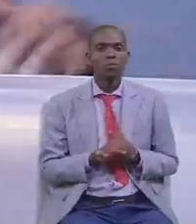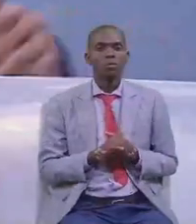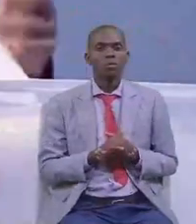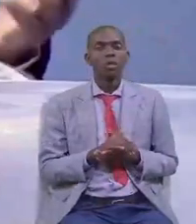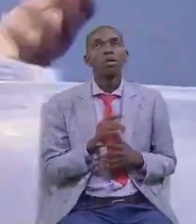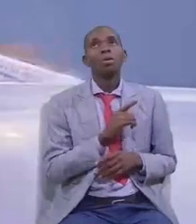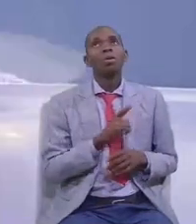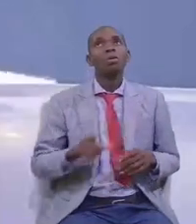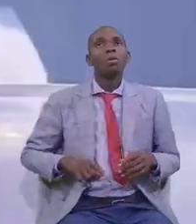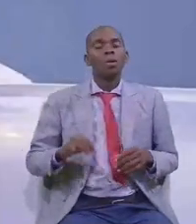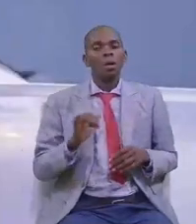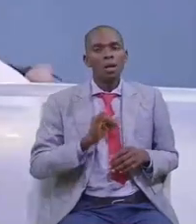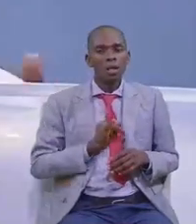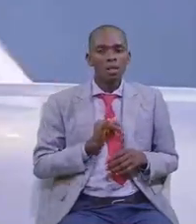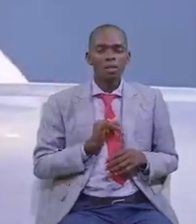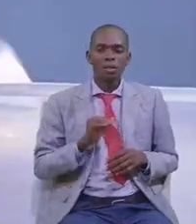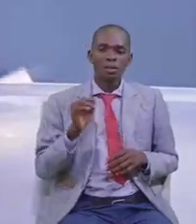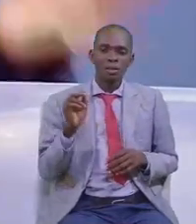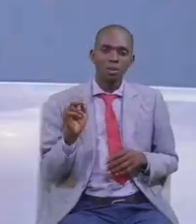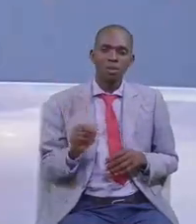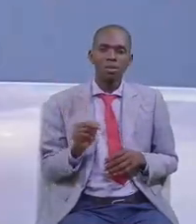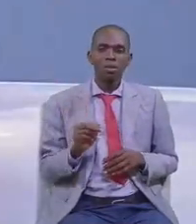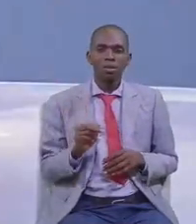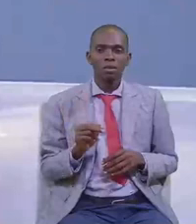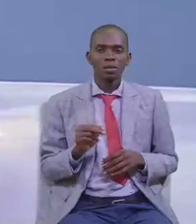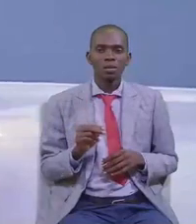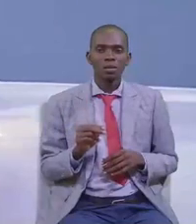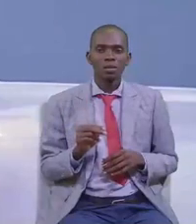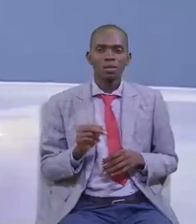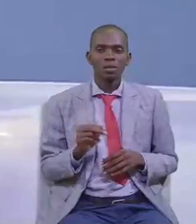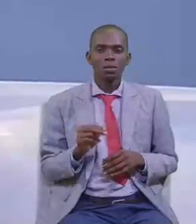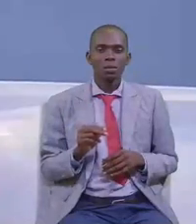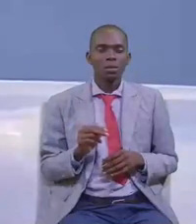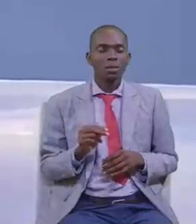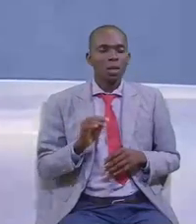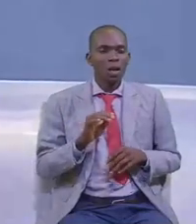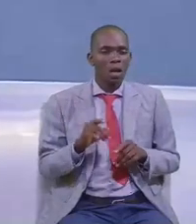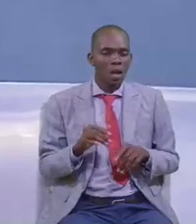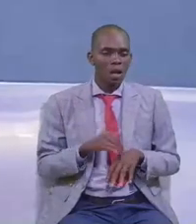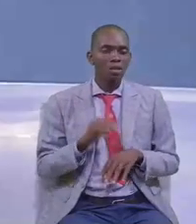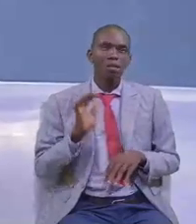Seigneur, nous sommes fatigués, hein? Mais à ta parole.